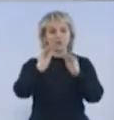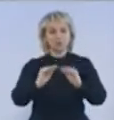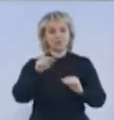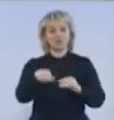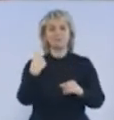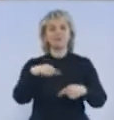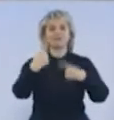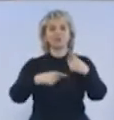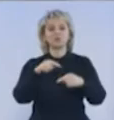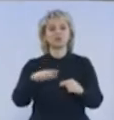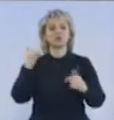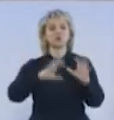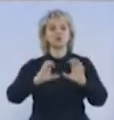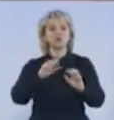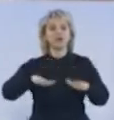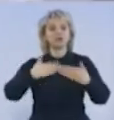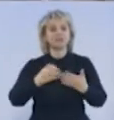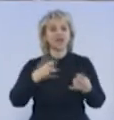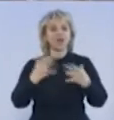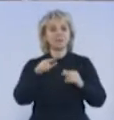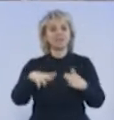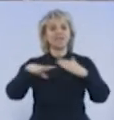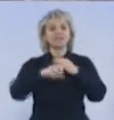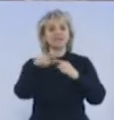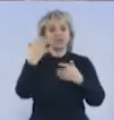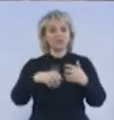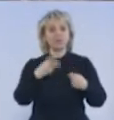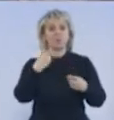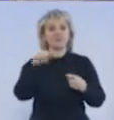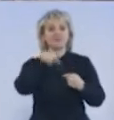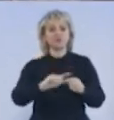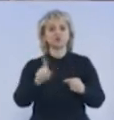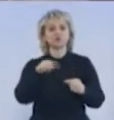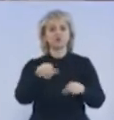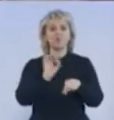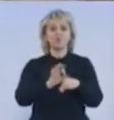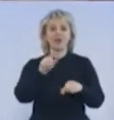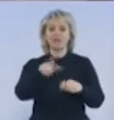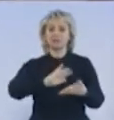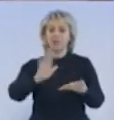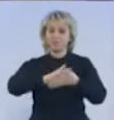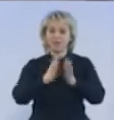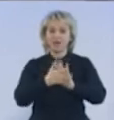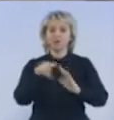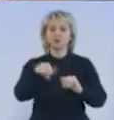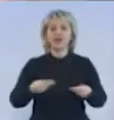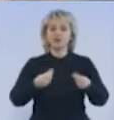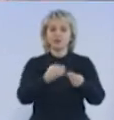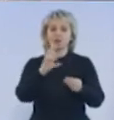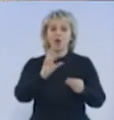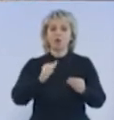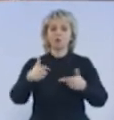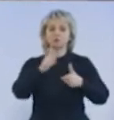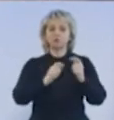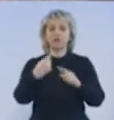первой процедуре животные отнеслись немного капризно, но к середине сезона привыкнут. Тем более, что болеть в стадии не положено, отразится на удое.